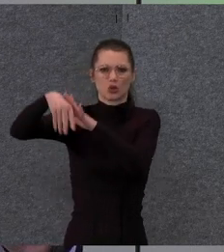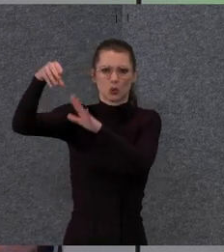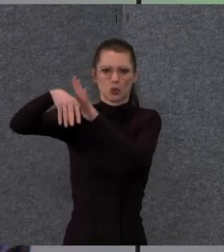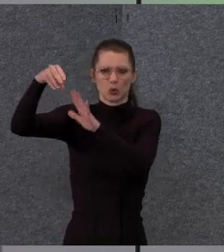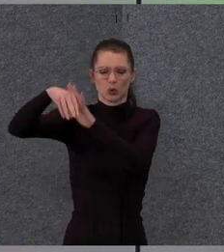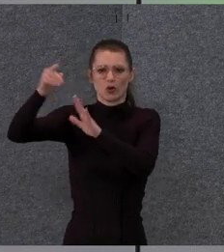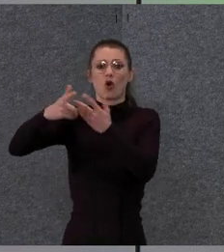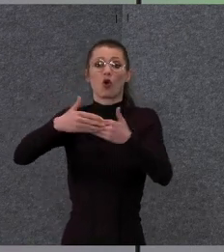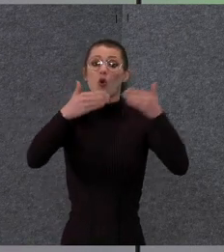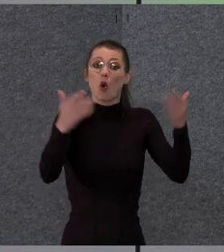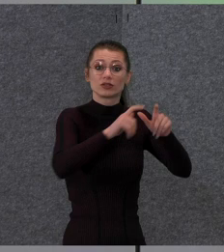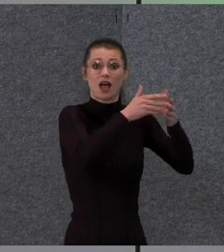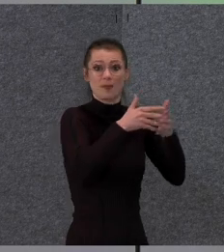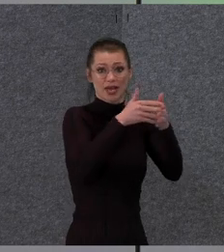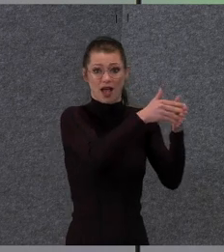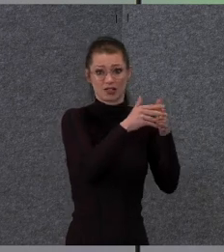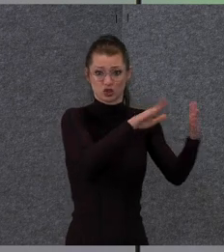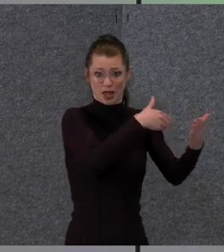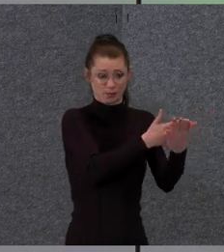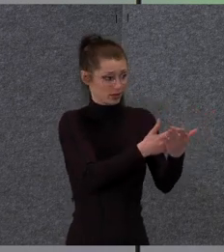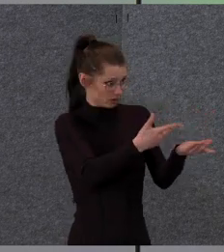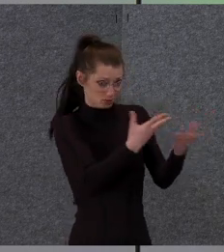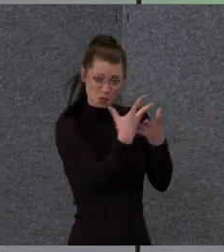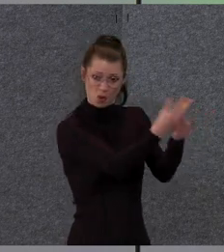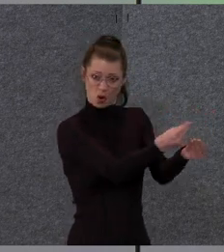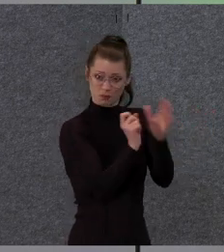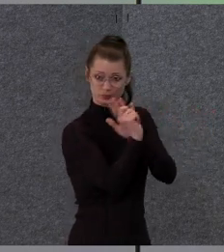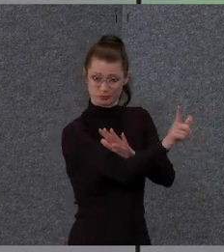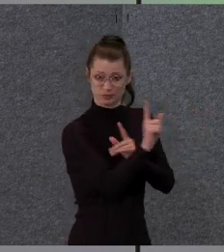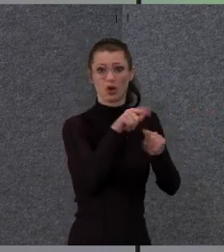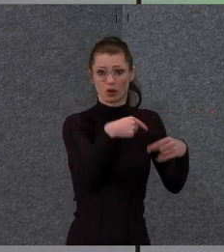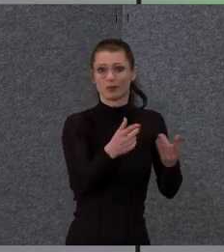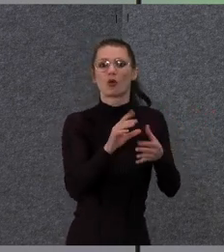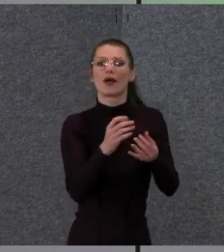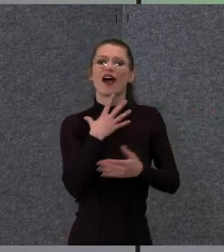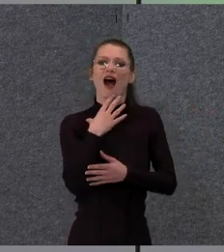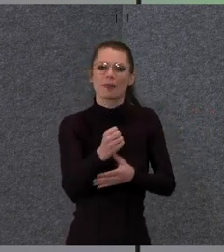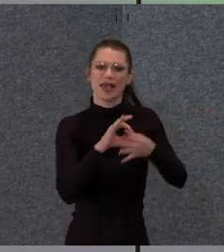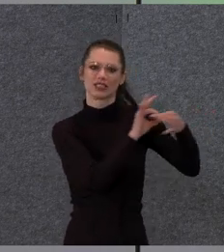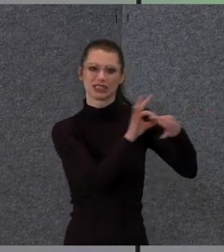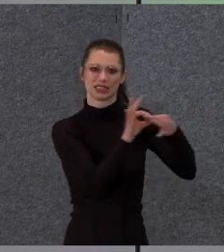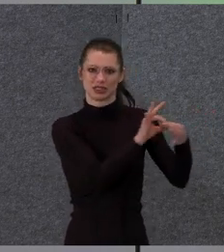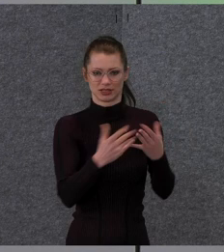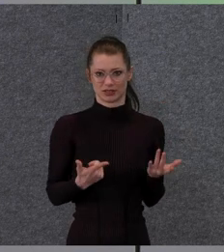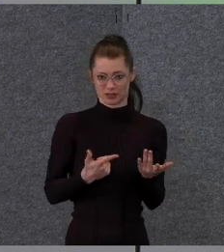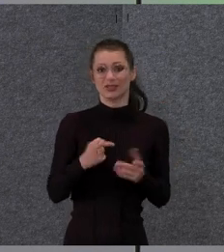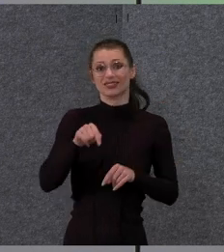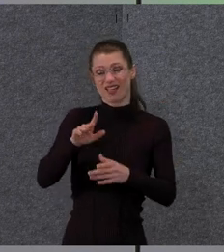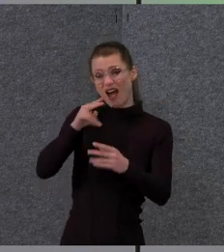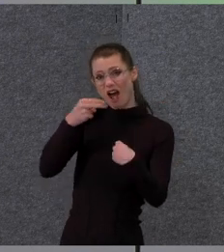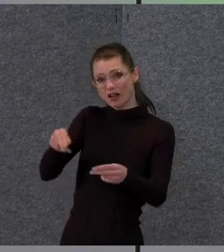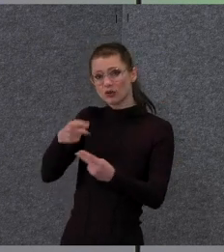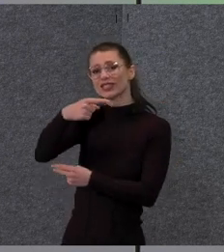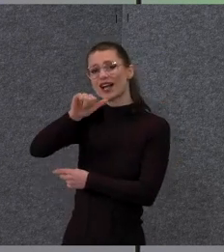hauptsächlich großen amerikanischen Anbietern anzudienen und sich damit in eine große Abhängigkeit zu begeben. Da gibt es eine Antwort, die